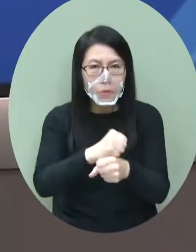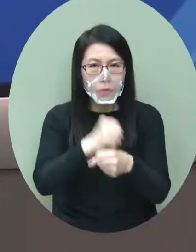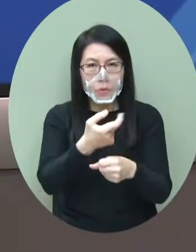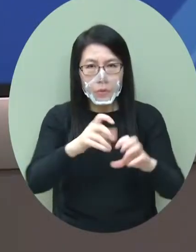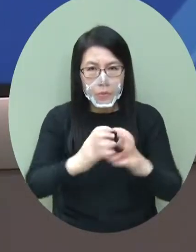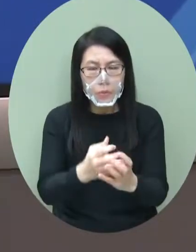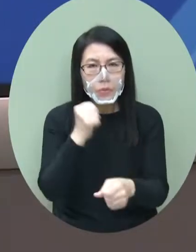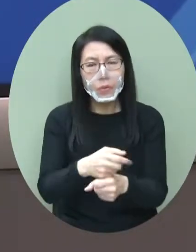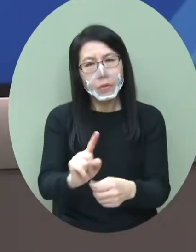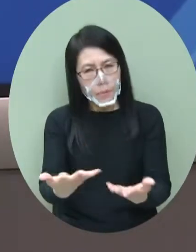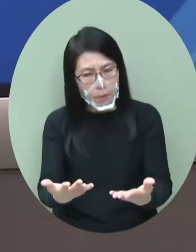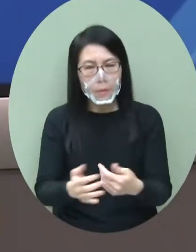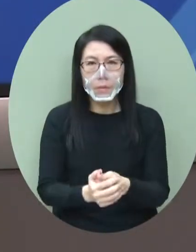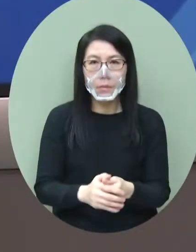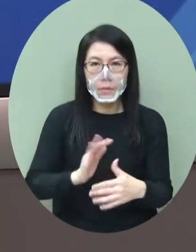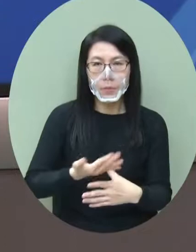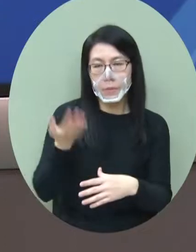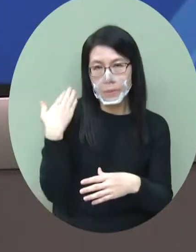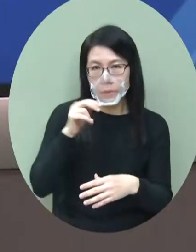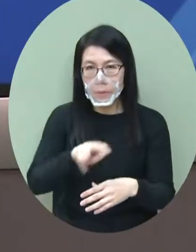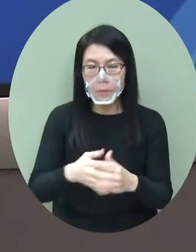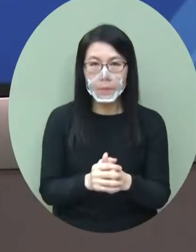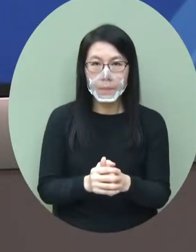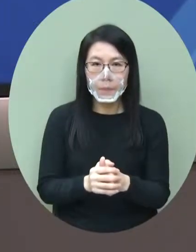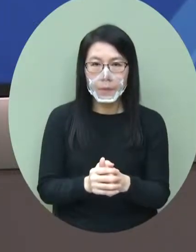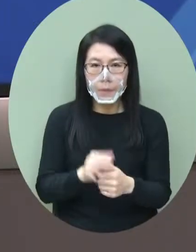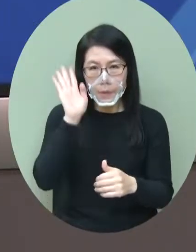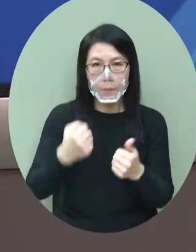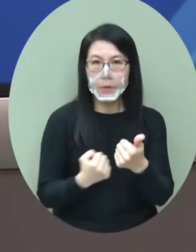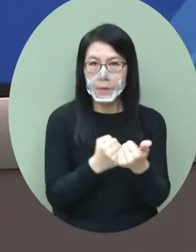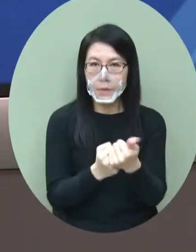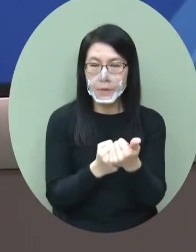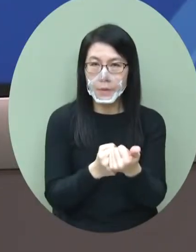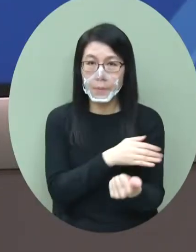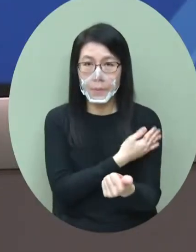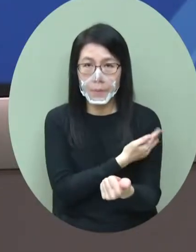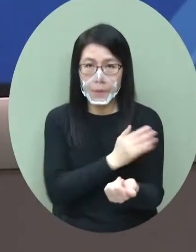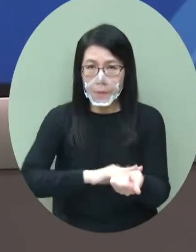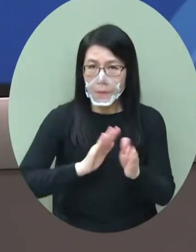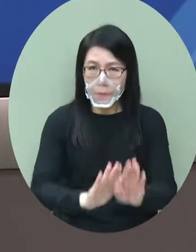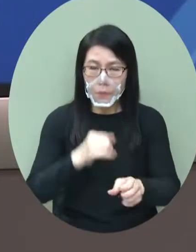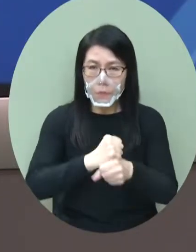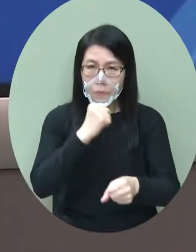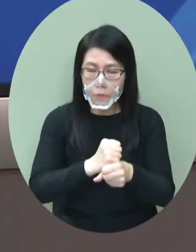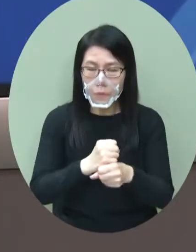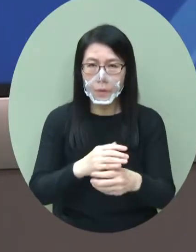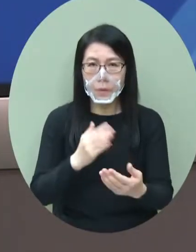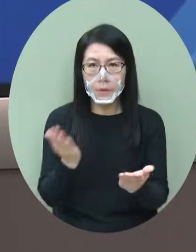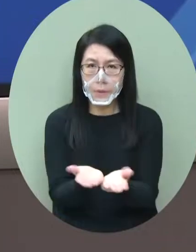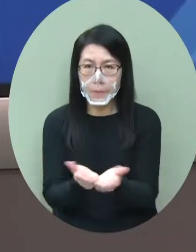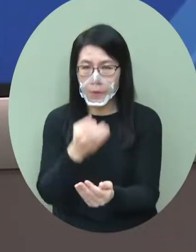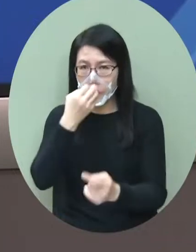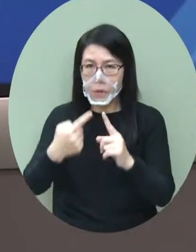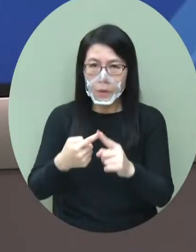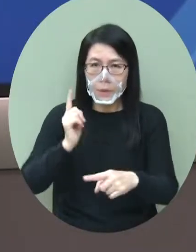成立一个专班或者是工作小组来做呢？因为往往我们看到，为了支援前线的抗疫工